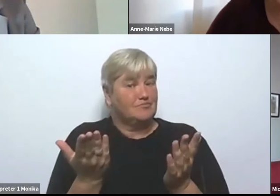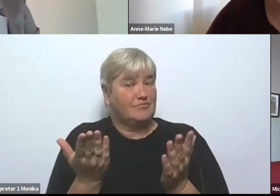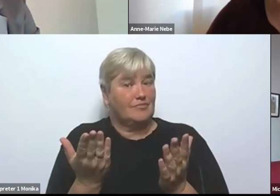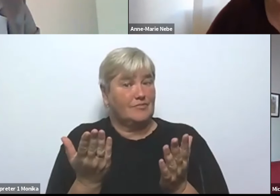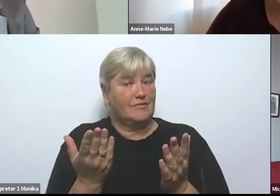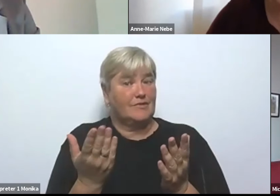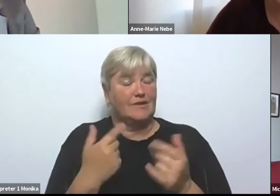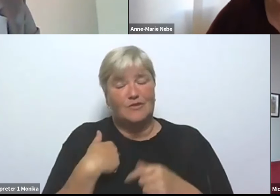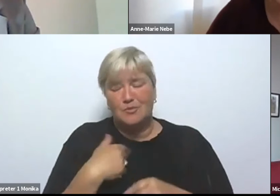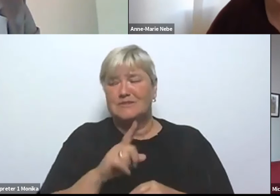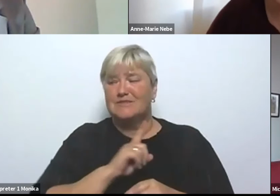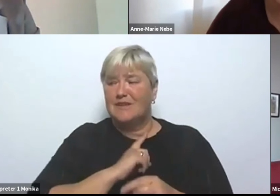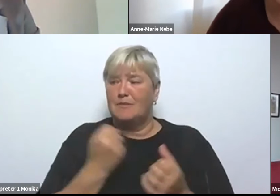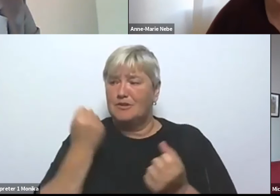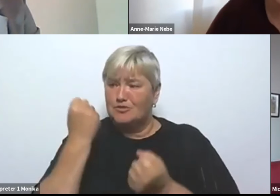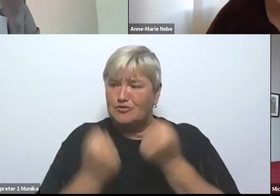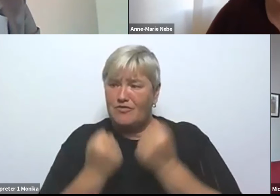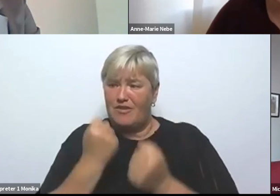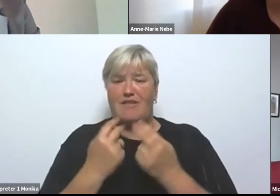Antwort zu finden.